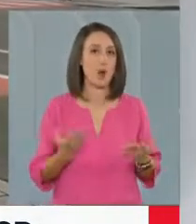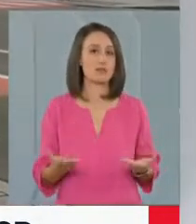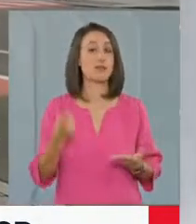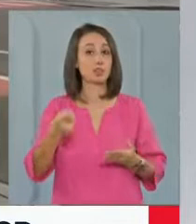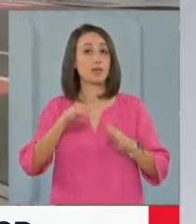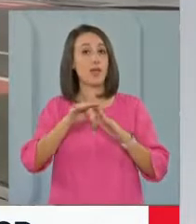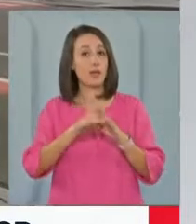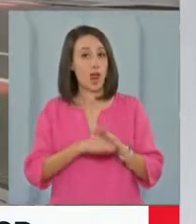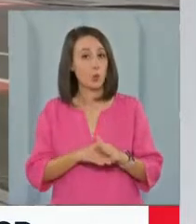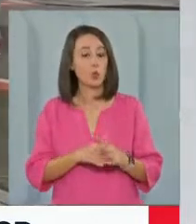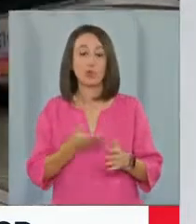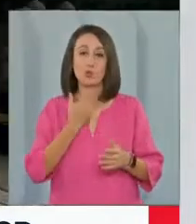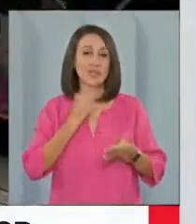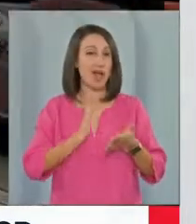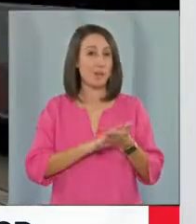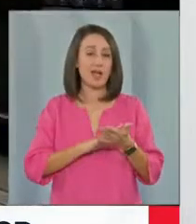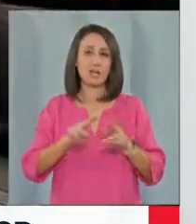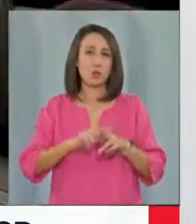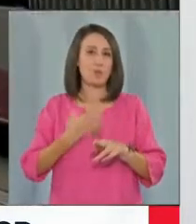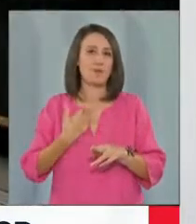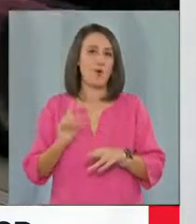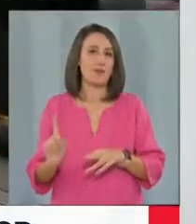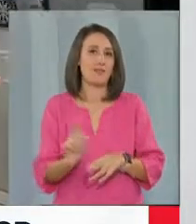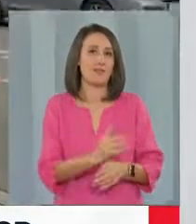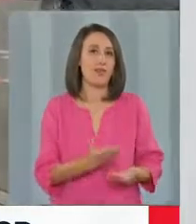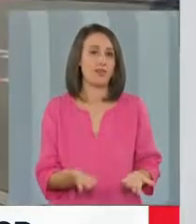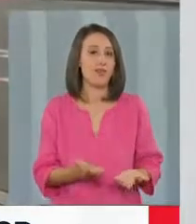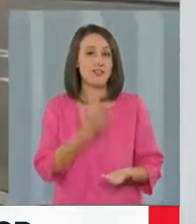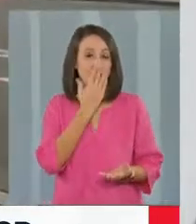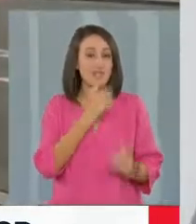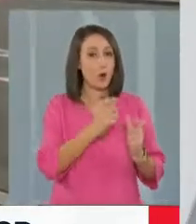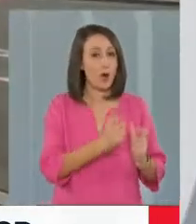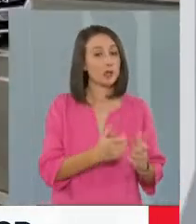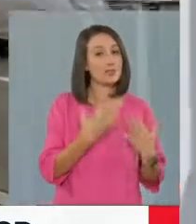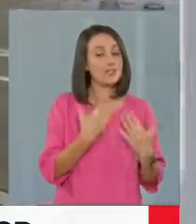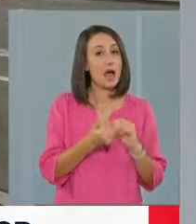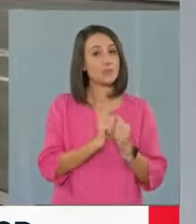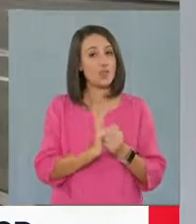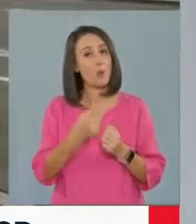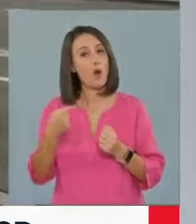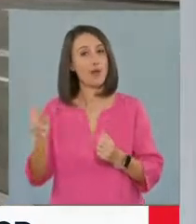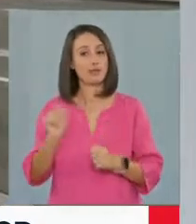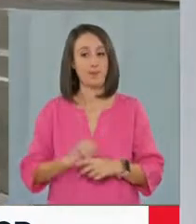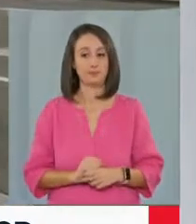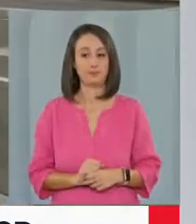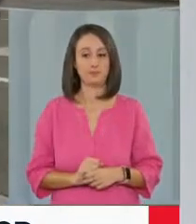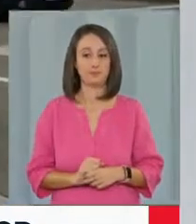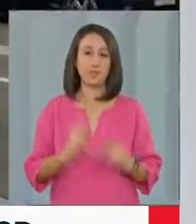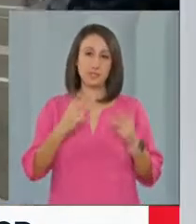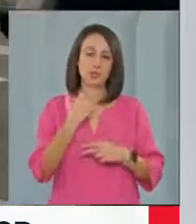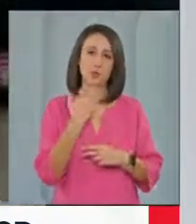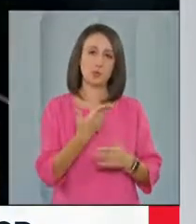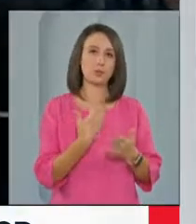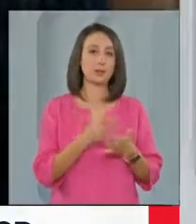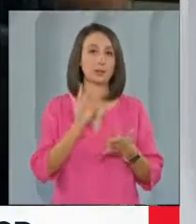aceste reguli nu sunt aplicate în mod discriminatoriu față de o categorie vulnerabilă sau alta. Am înțeles.